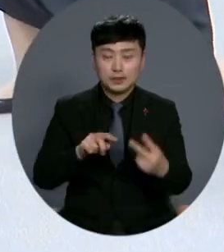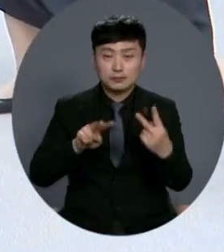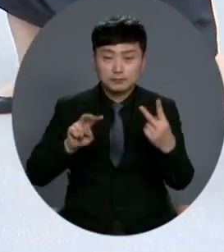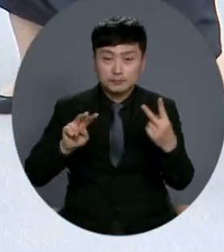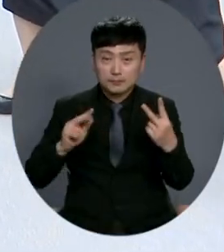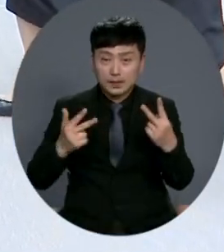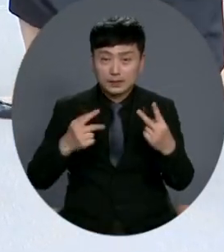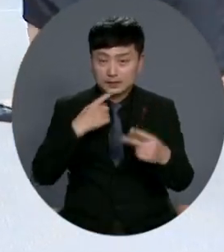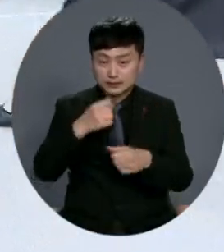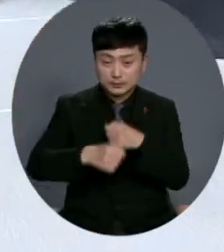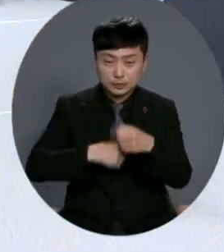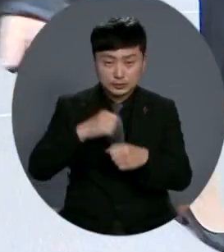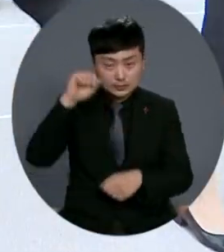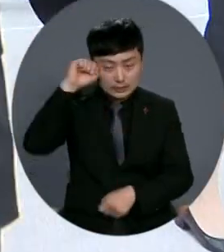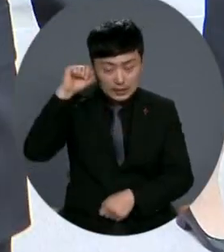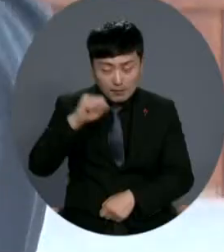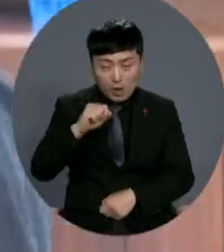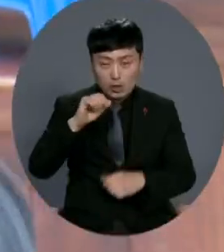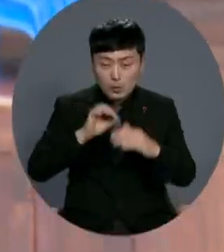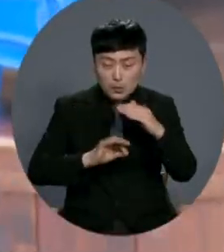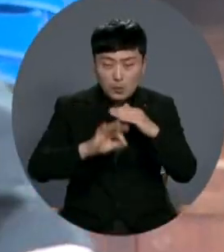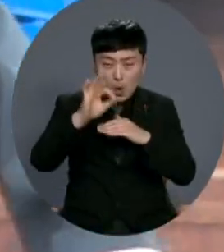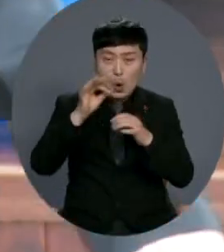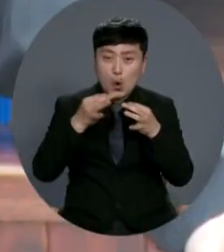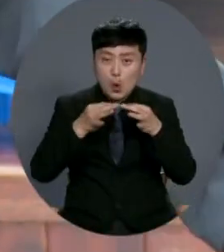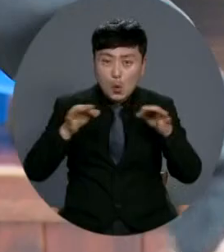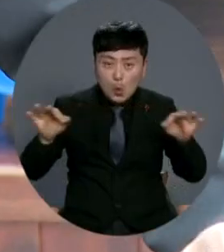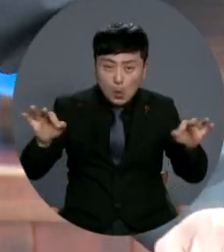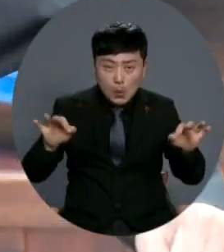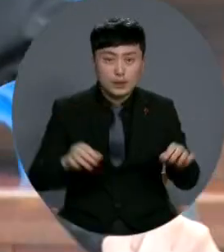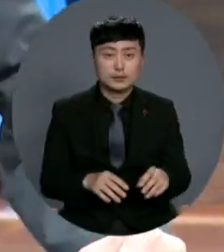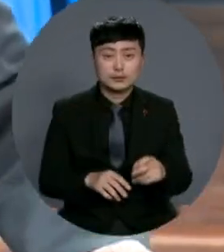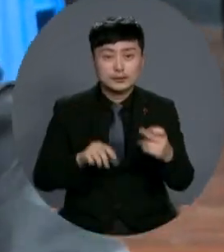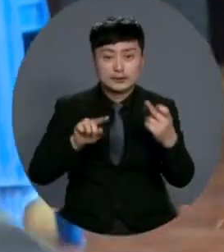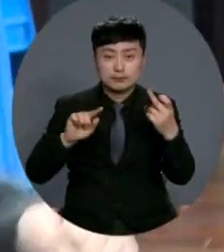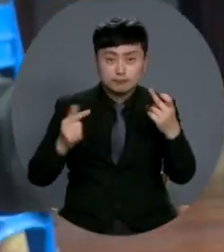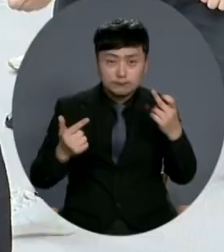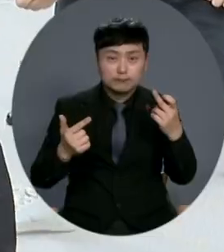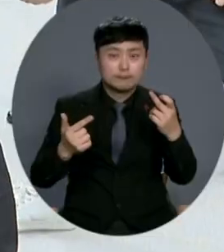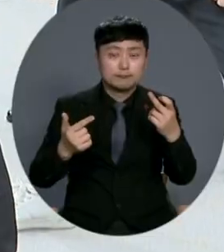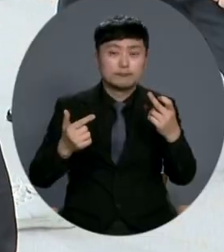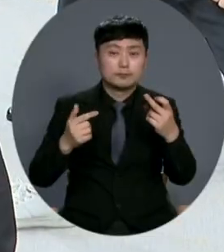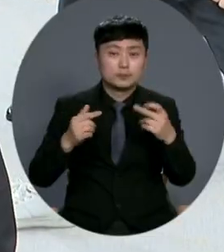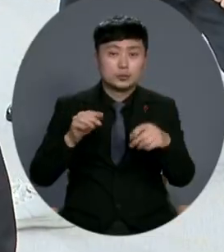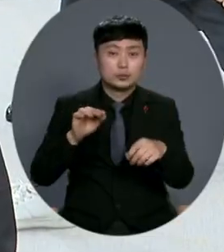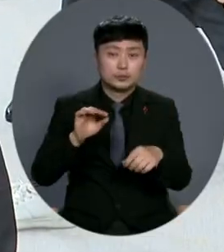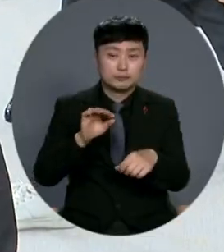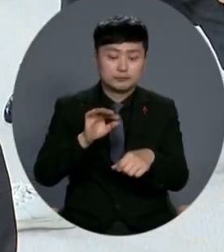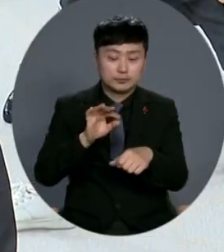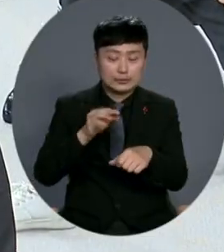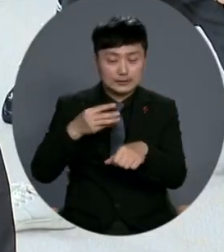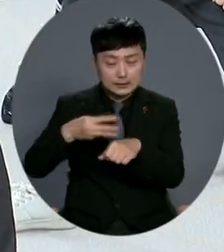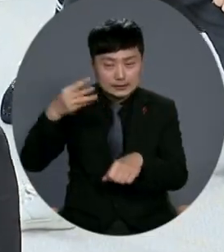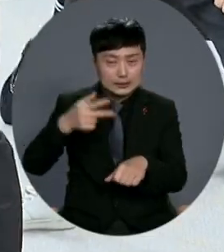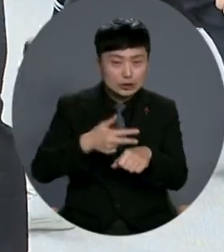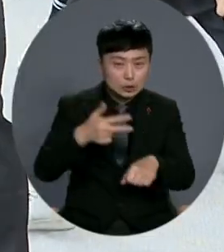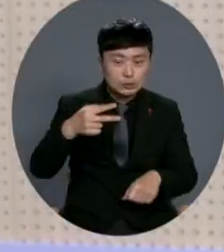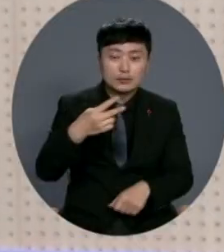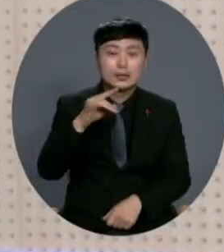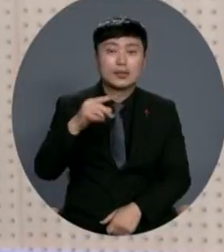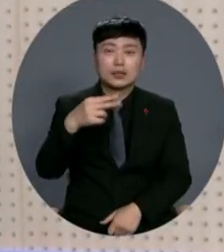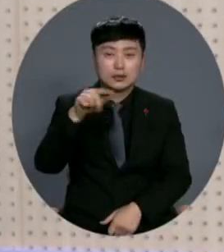민주운동 뮤지컬 새벽을 여는 함성 공연은 오는 16일 오후 3시와 7시 두 차례 대구 대덕 문화전당에서